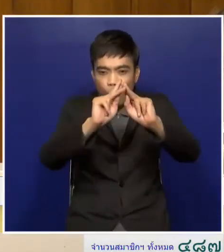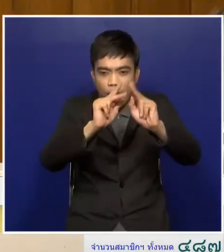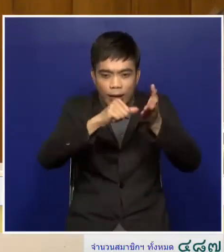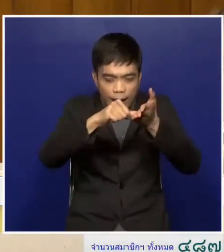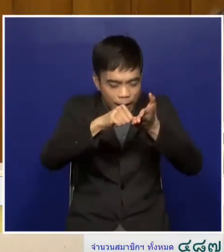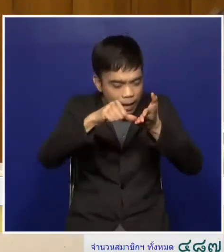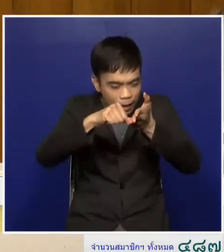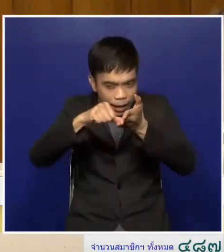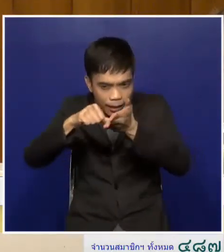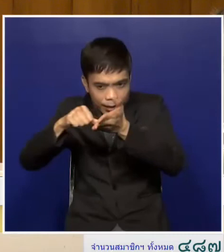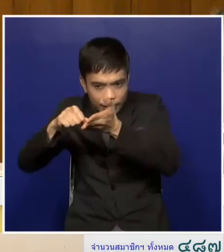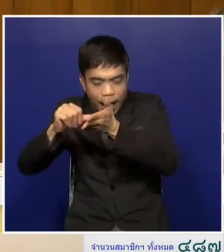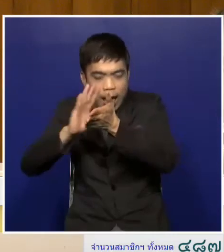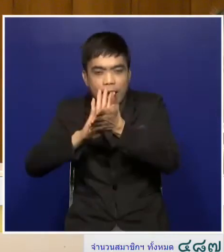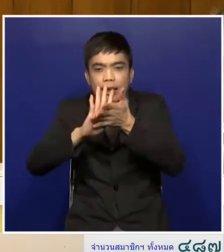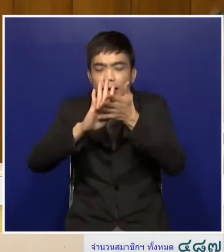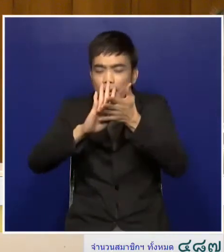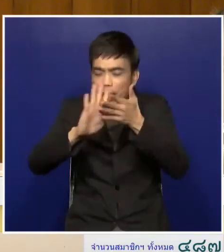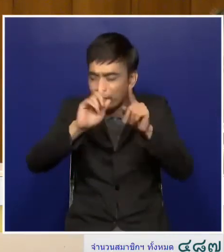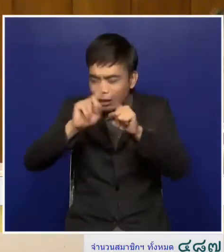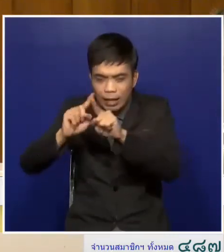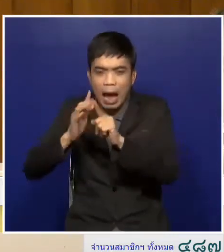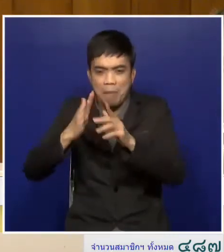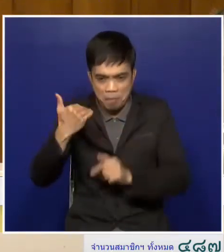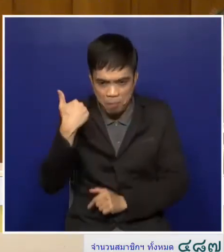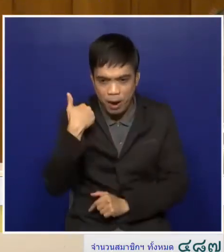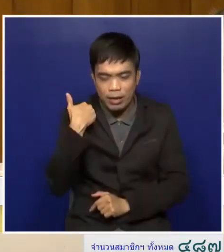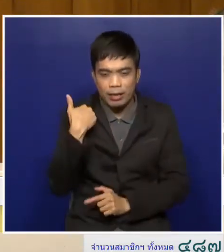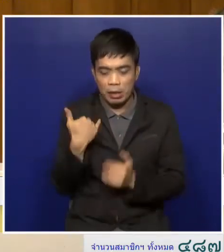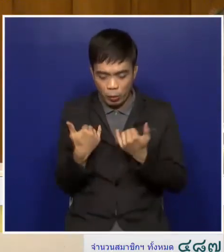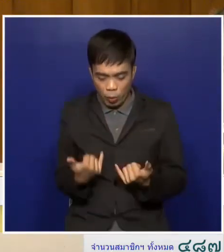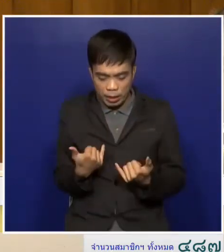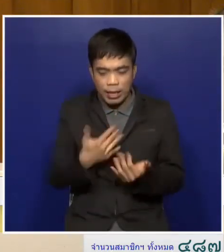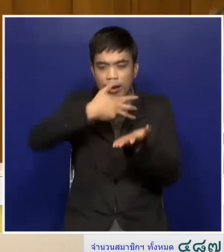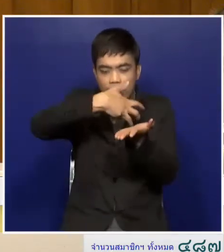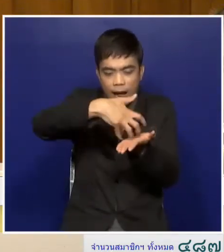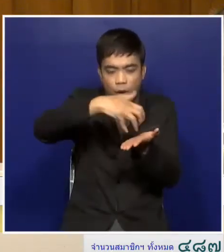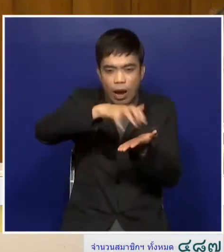็ได้มีข้อเสนอแ่ที่ใหเหนว่า